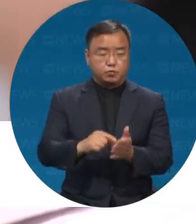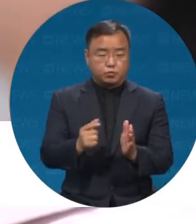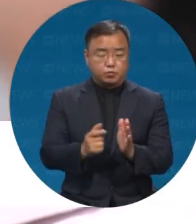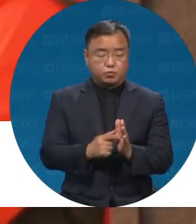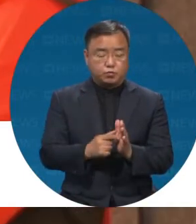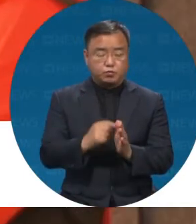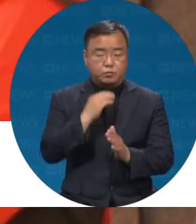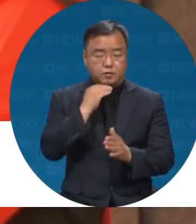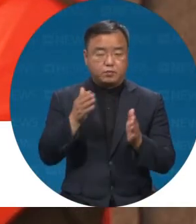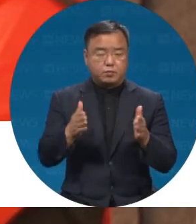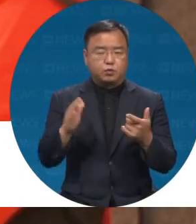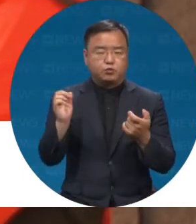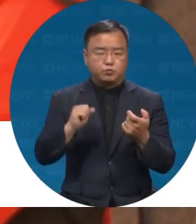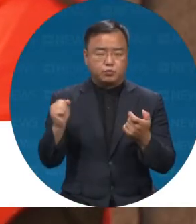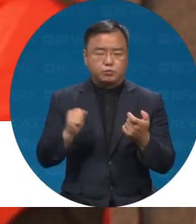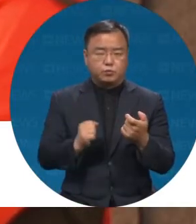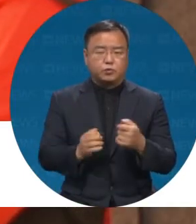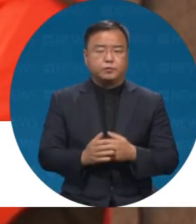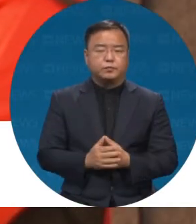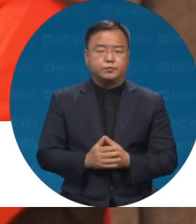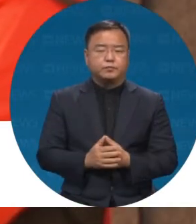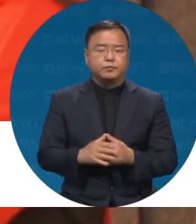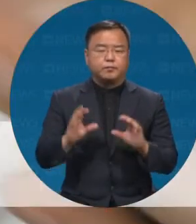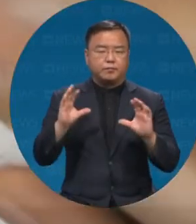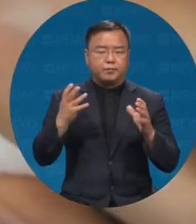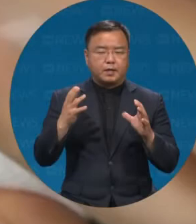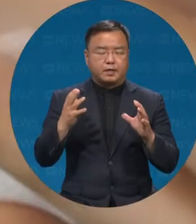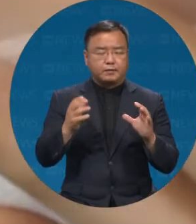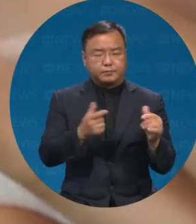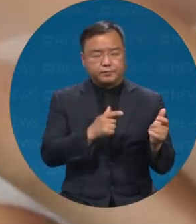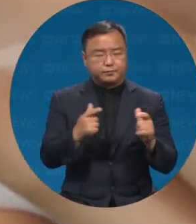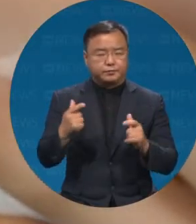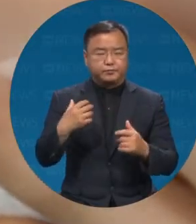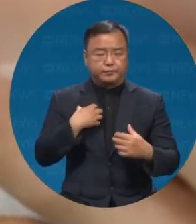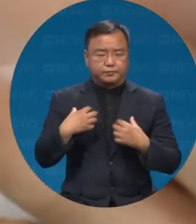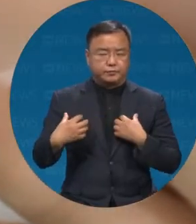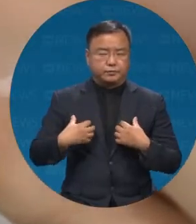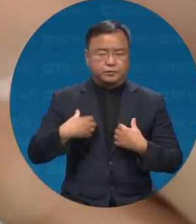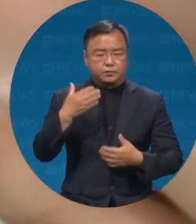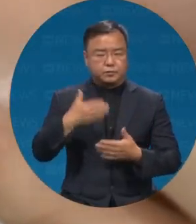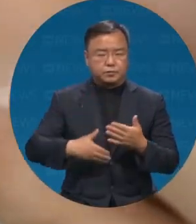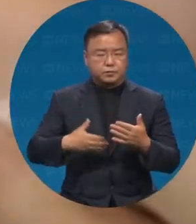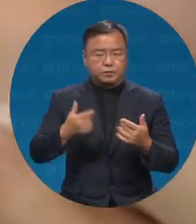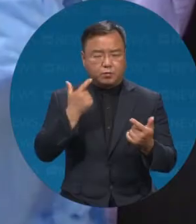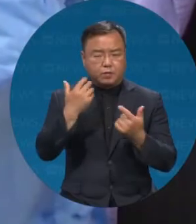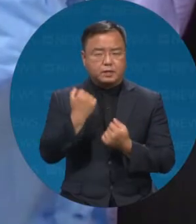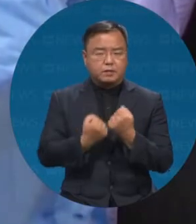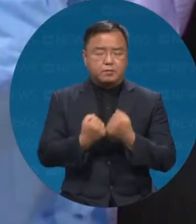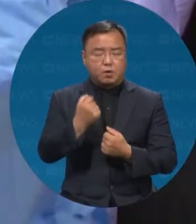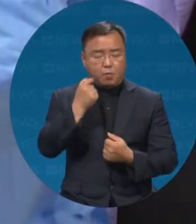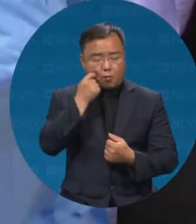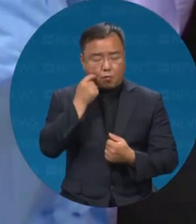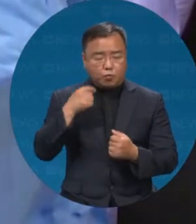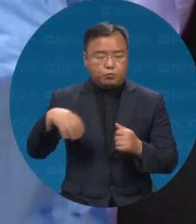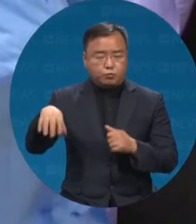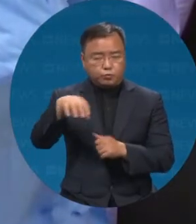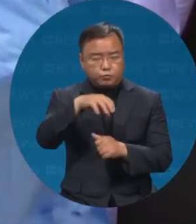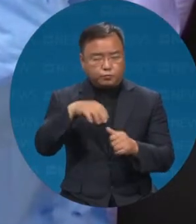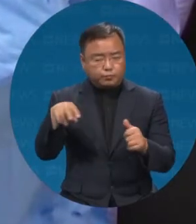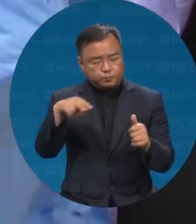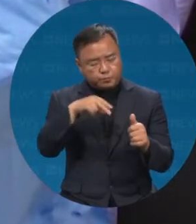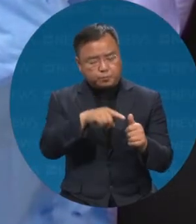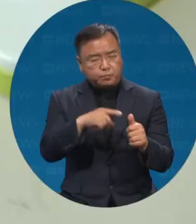달합니다 전문가들은 영유아가 후유증 증상을 명확히 표현하기 어려울 수 있어 주변에서의 적극적인